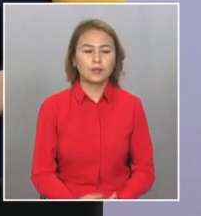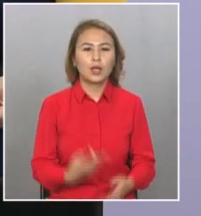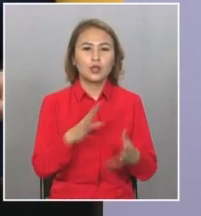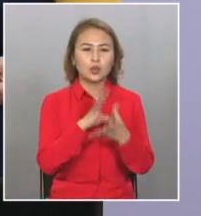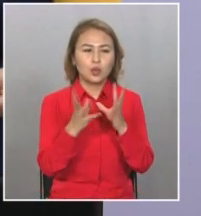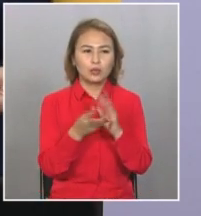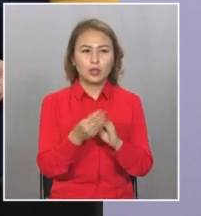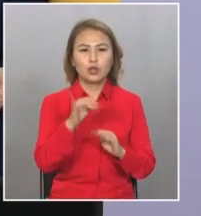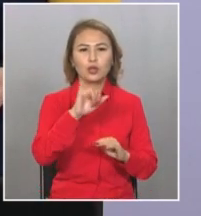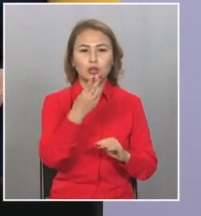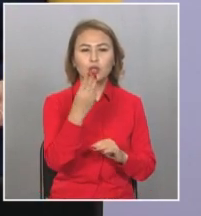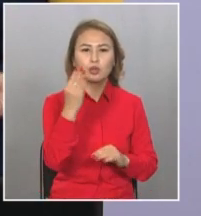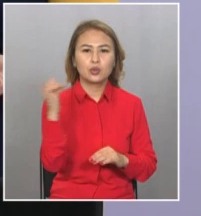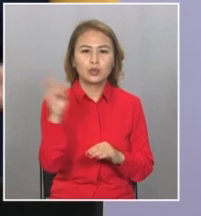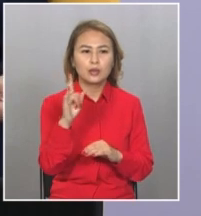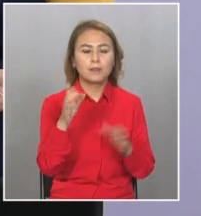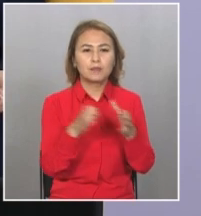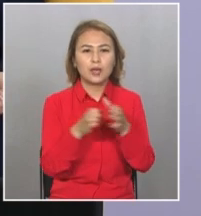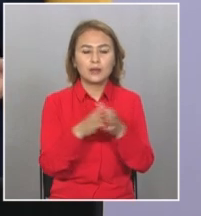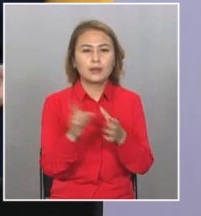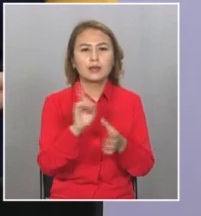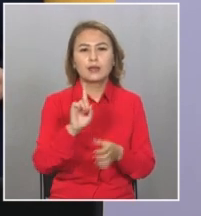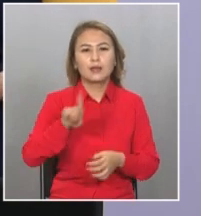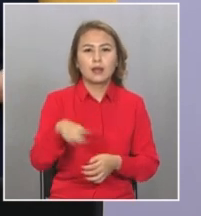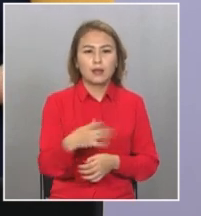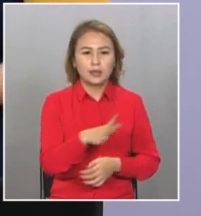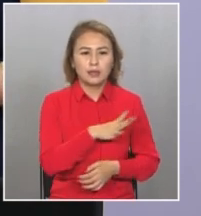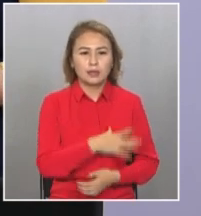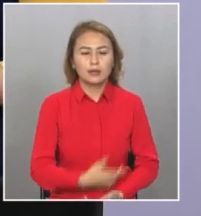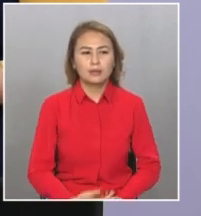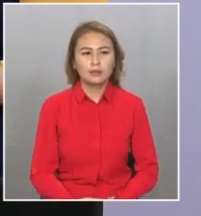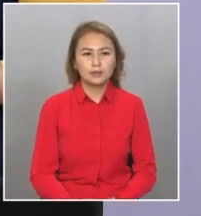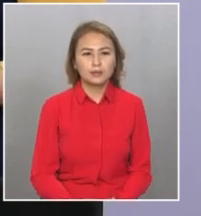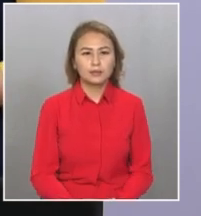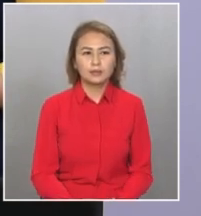Сонымен 300 партиясы нені талап етті? Соны айқындап көрейікші.